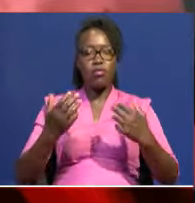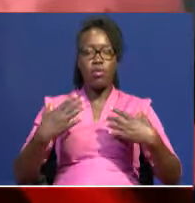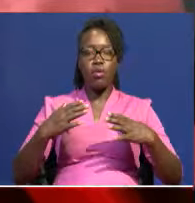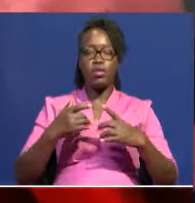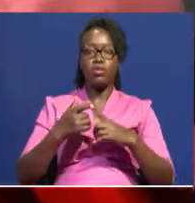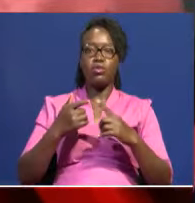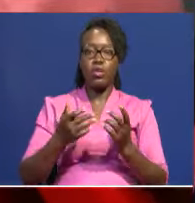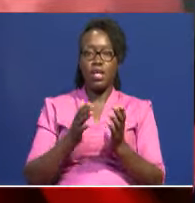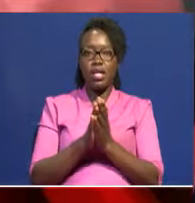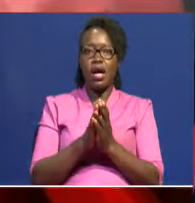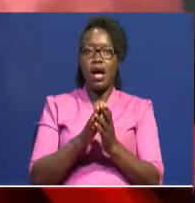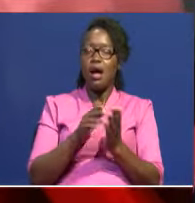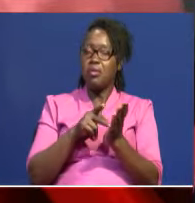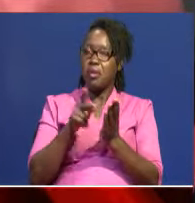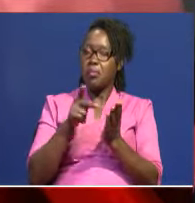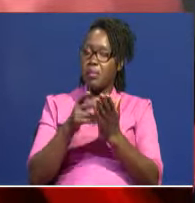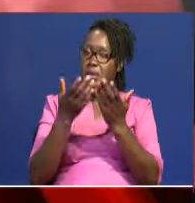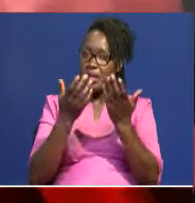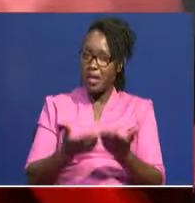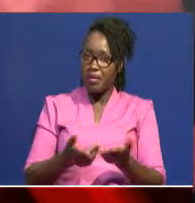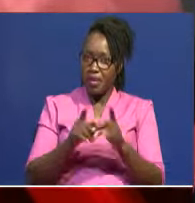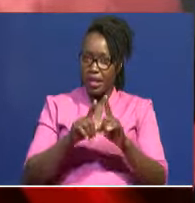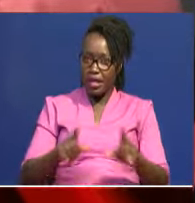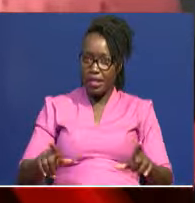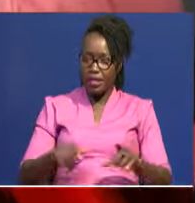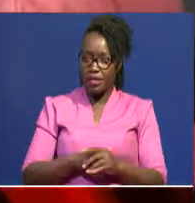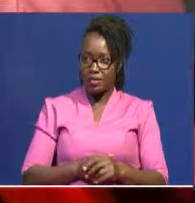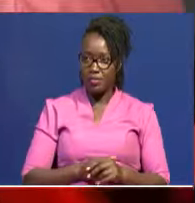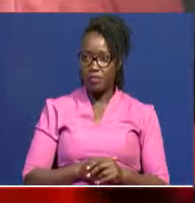kutokana na masaibu ya gharama kubwa ya ushuru wa ardhi.